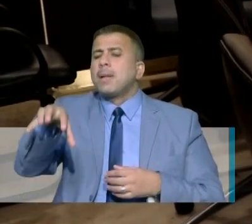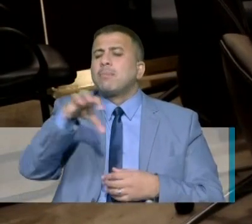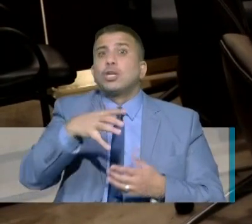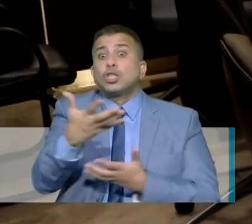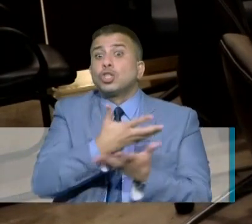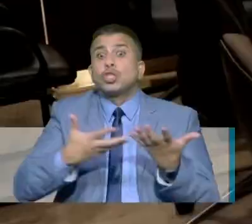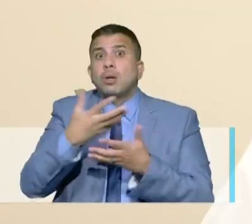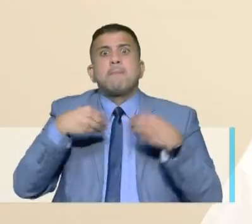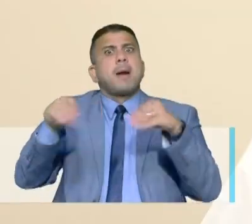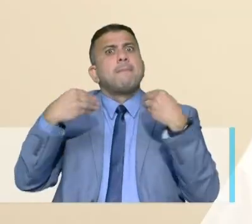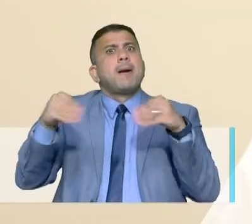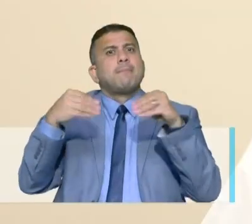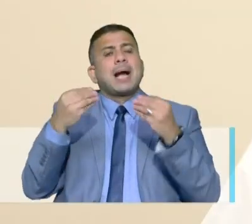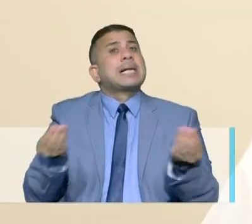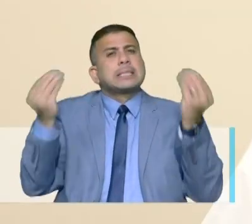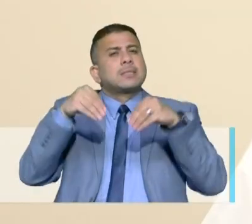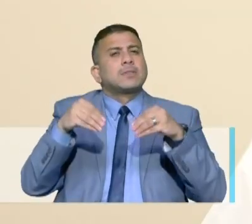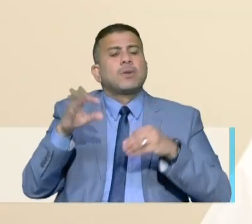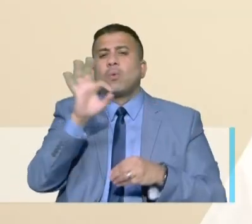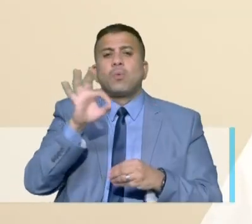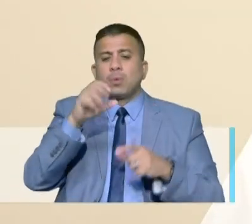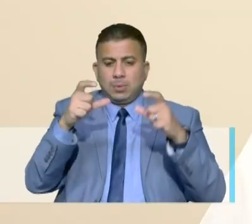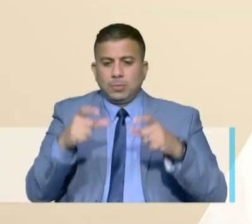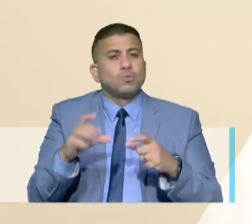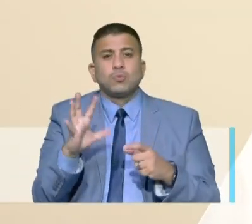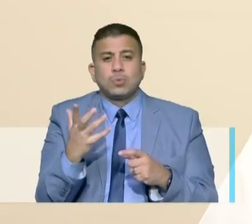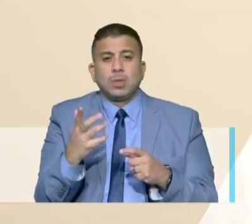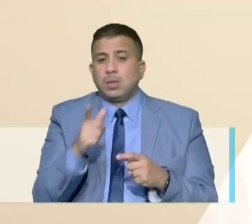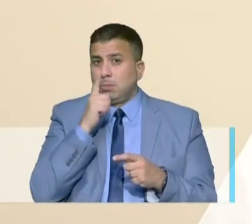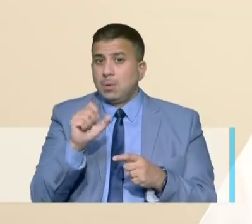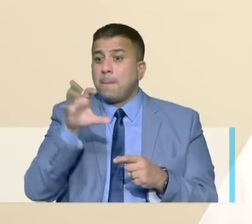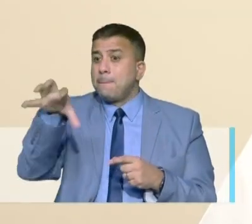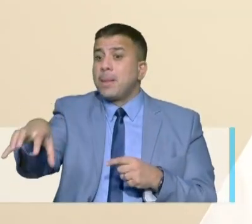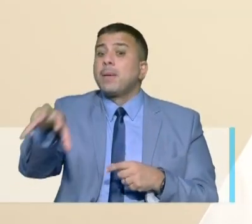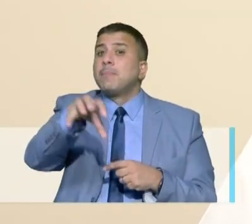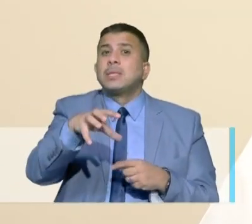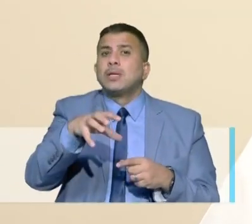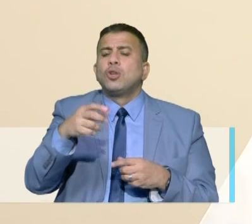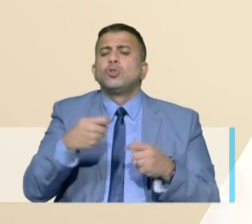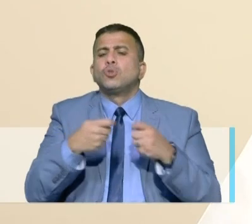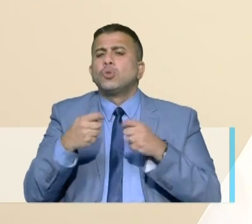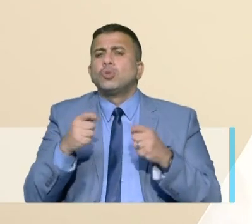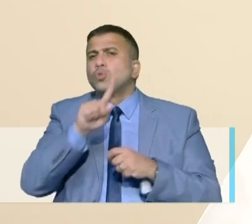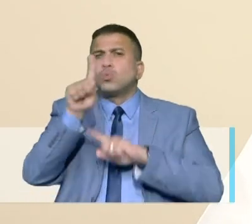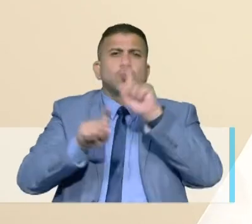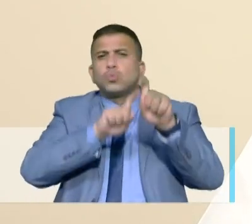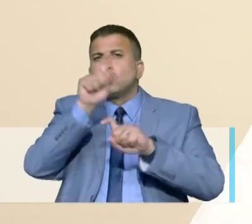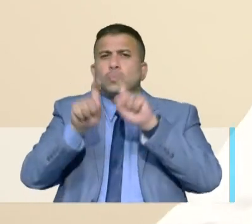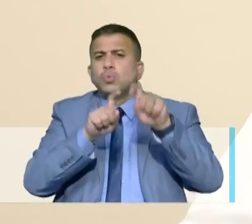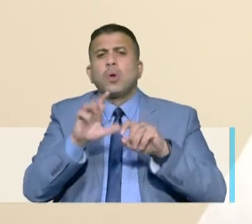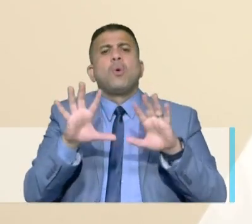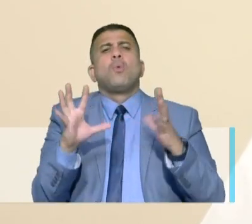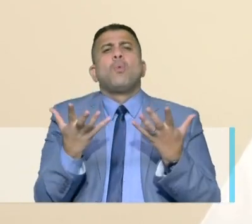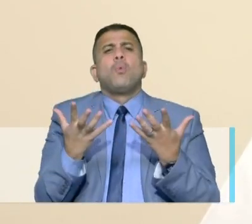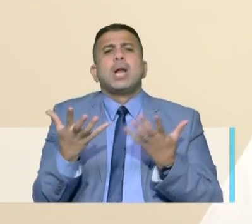التداولات العقاريه في مدينه الشارقه فكانت كالتالي بالنسبه لموضوع المناطق وكثره اسئله الناس عن الموضوع وين